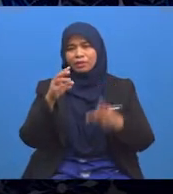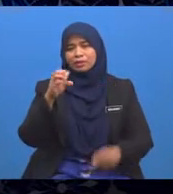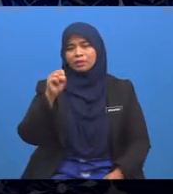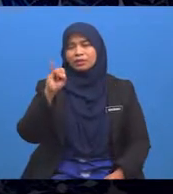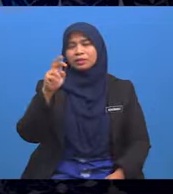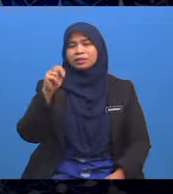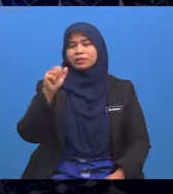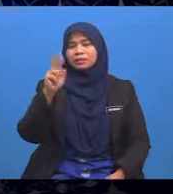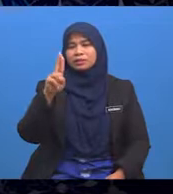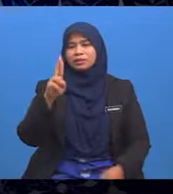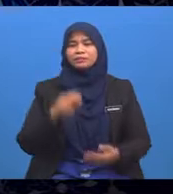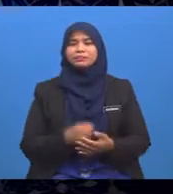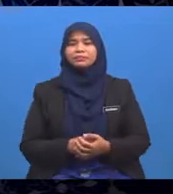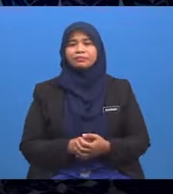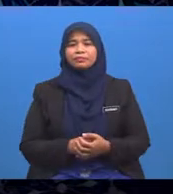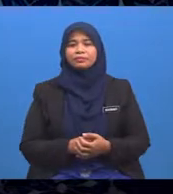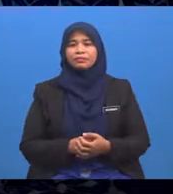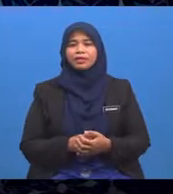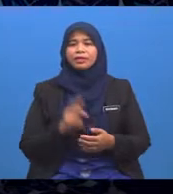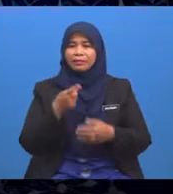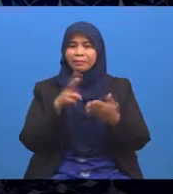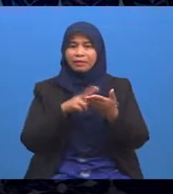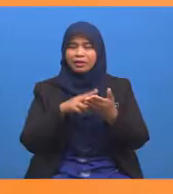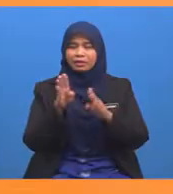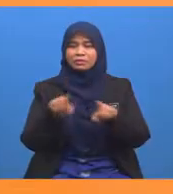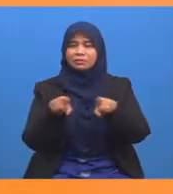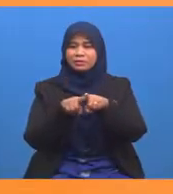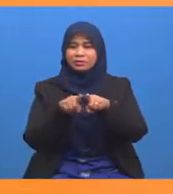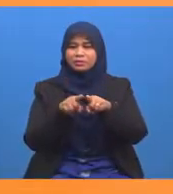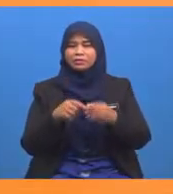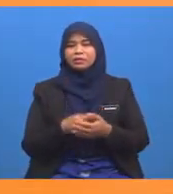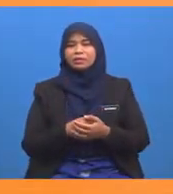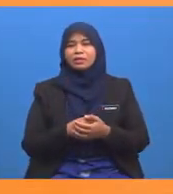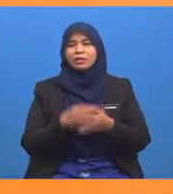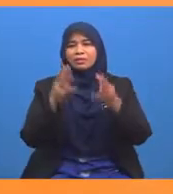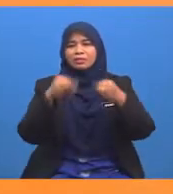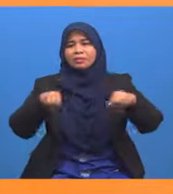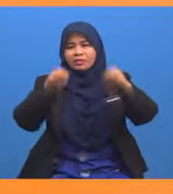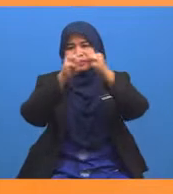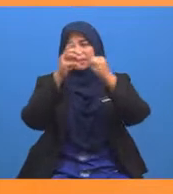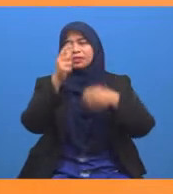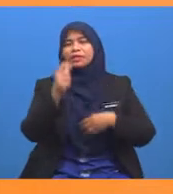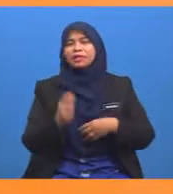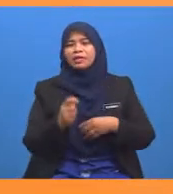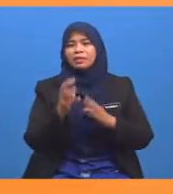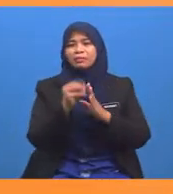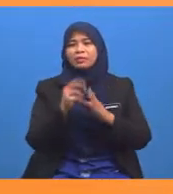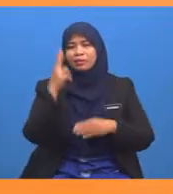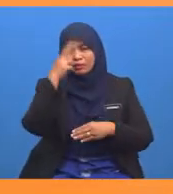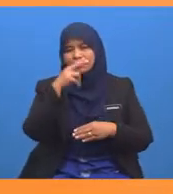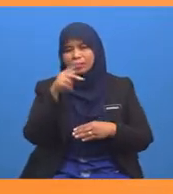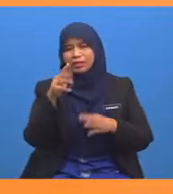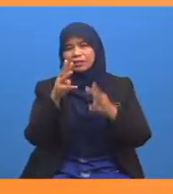Bersedia semua? Mari kita baca bersama-sama. Masjid Tenggara merupakan